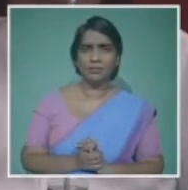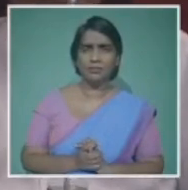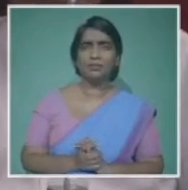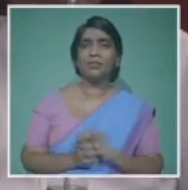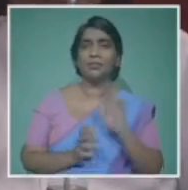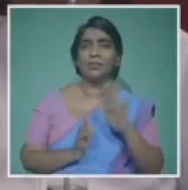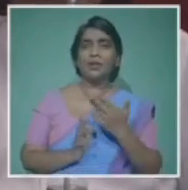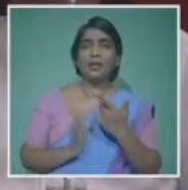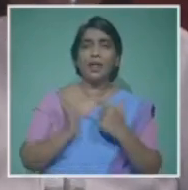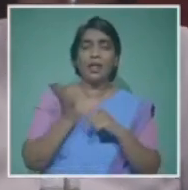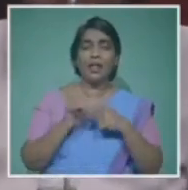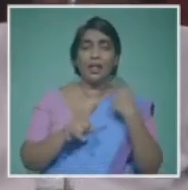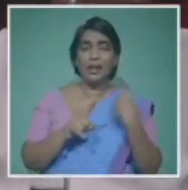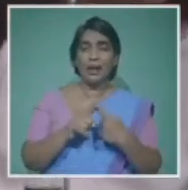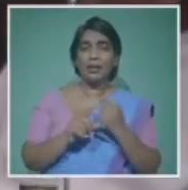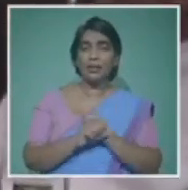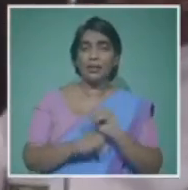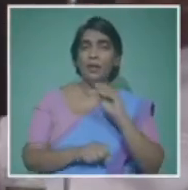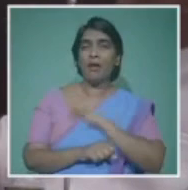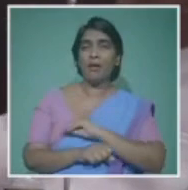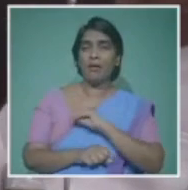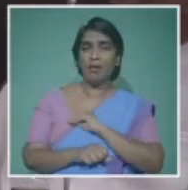Itu orang